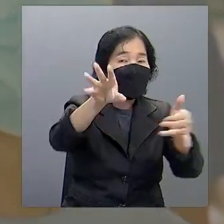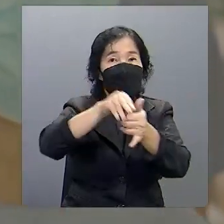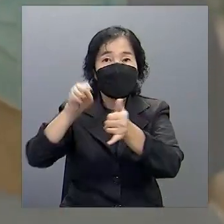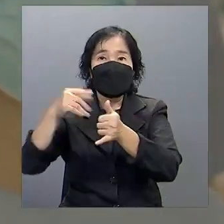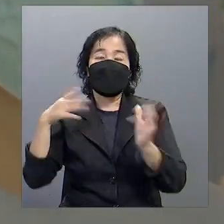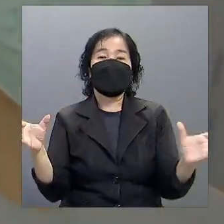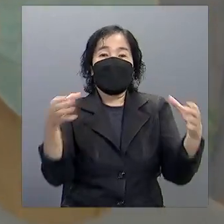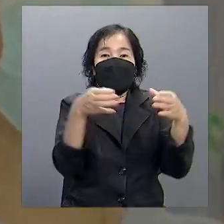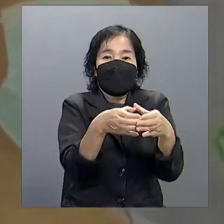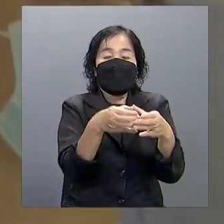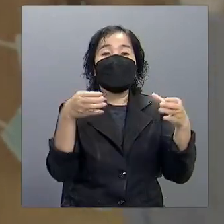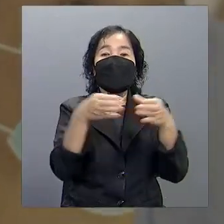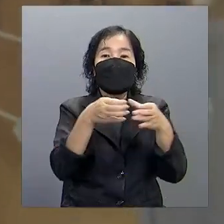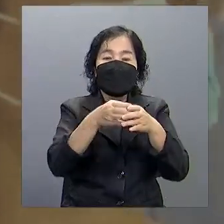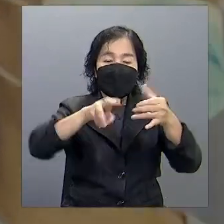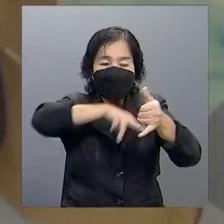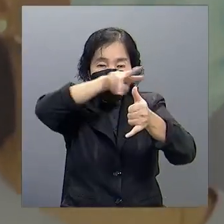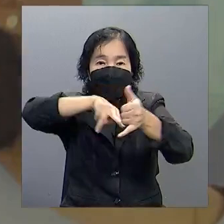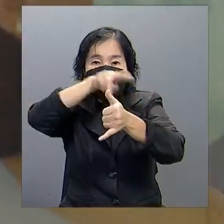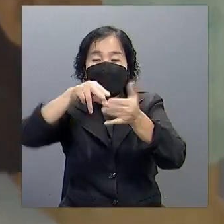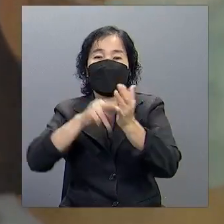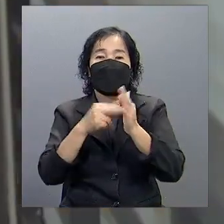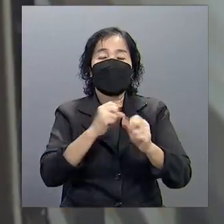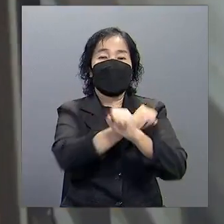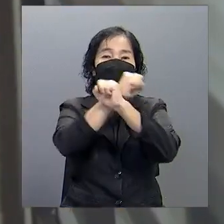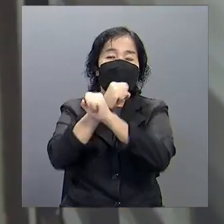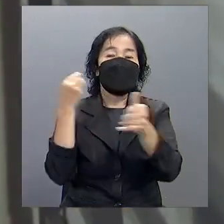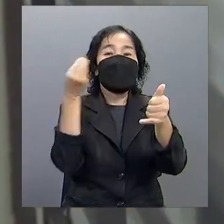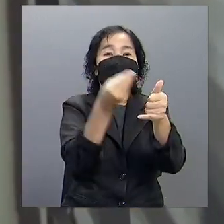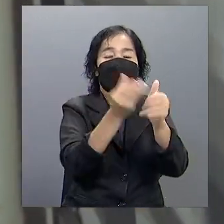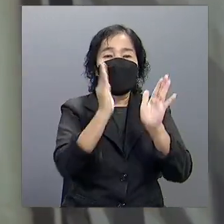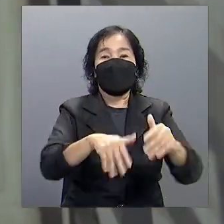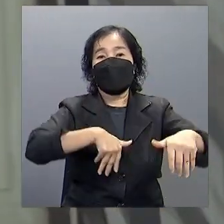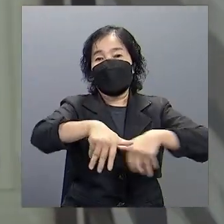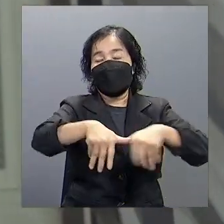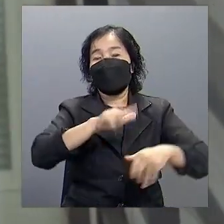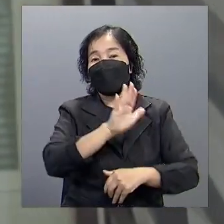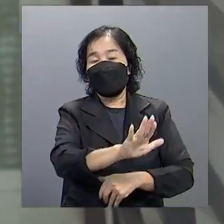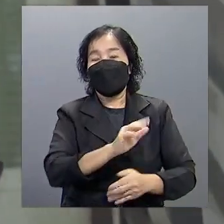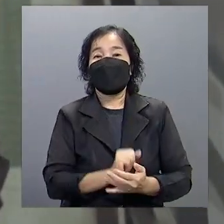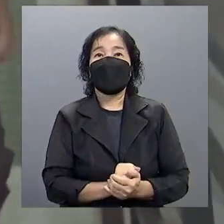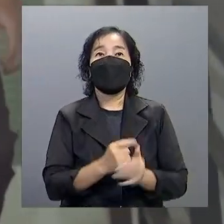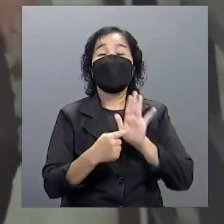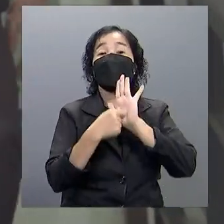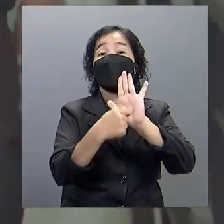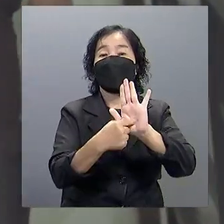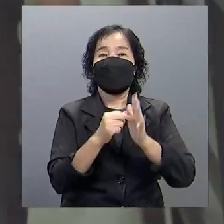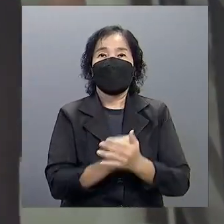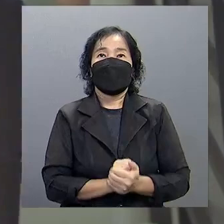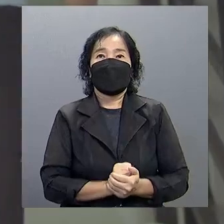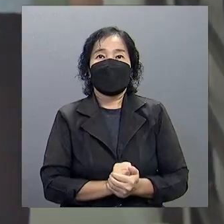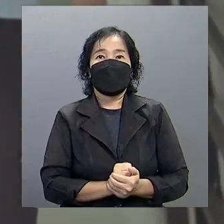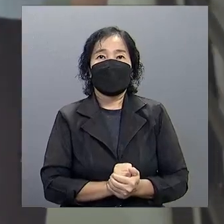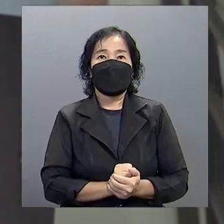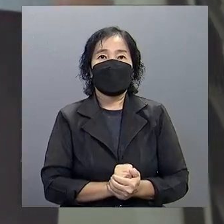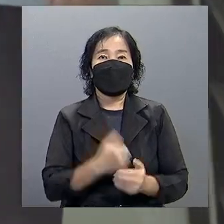พื่อภารกิจรักษาชีวิตและความปลอดภัยของประชาชนยกตัวอย่างนำชัยประทีปณัฐหลางและอิสราอมัดกุ